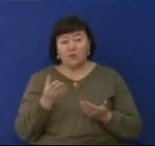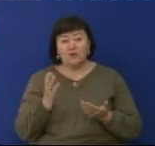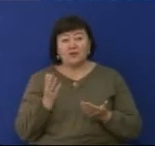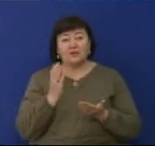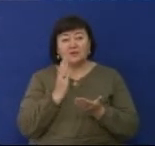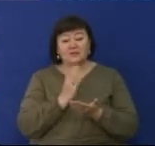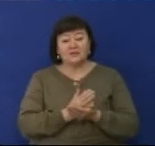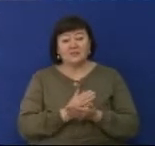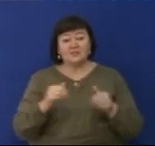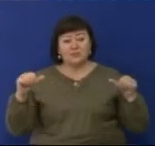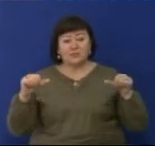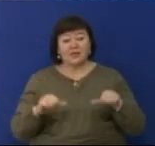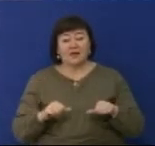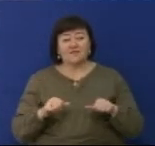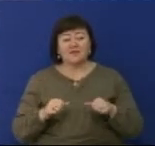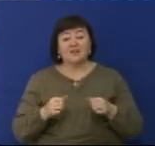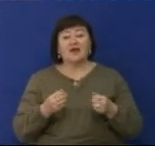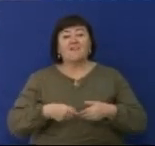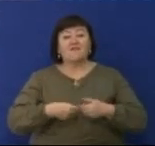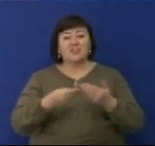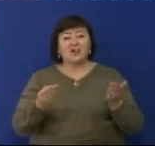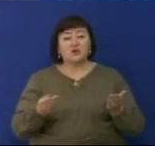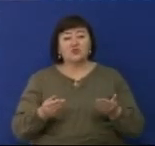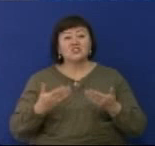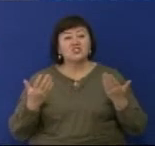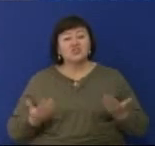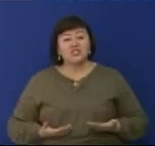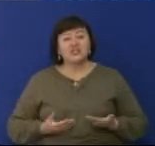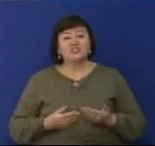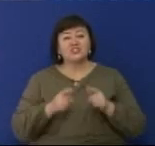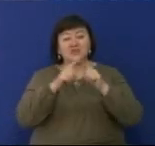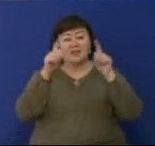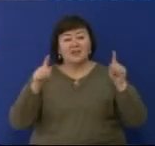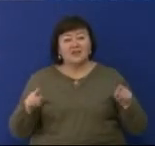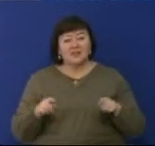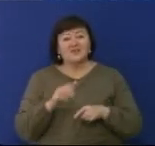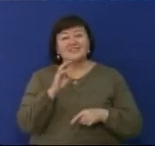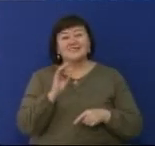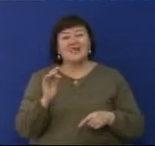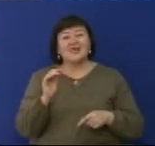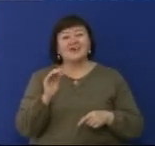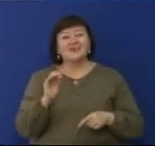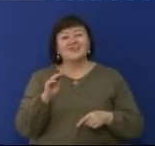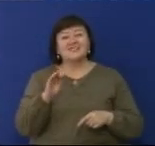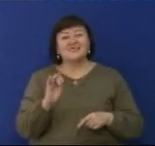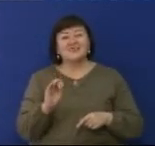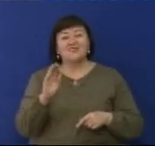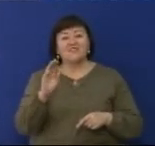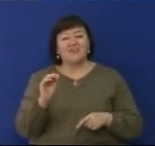правила выдачи жилищных сертификатов данные правила утверждены